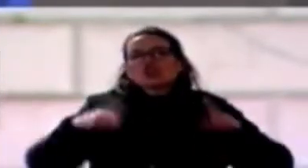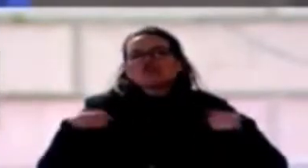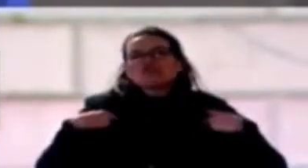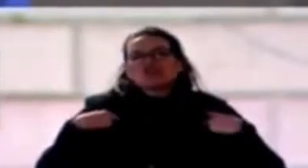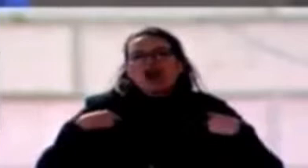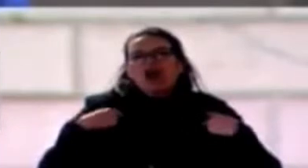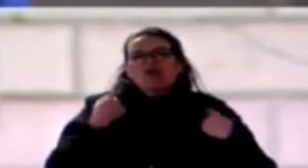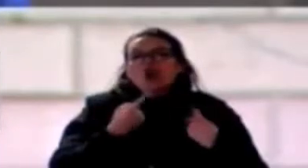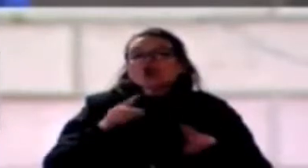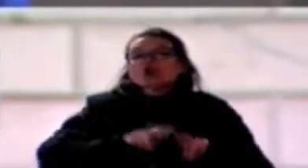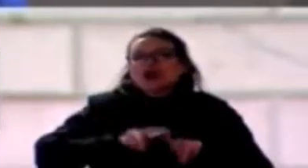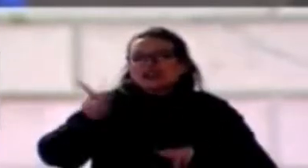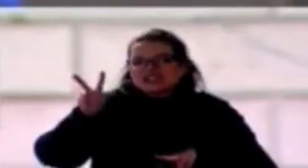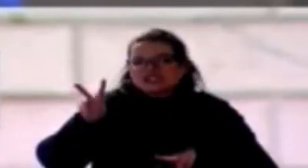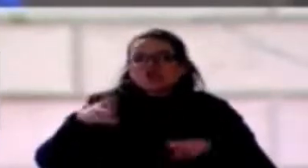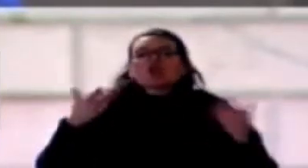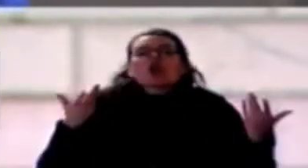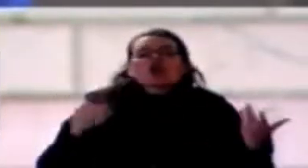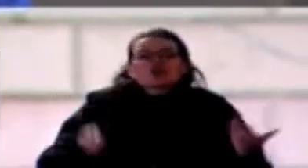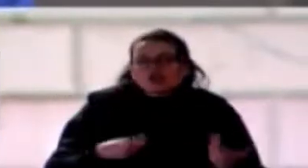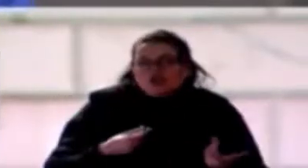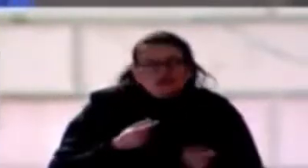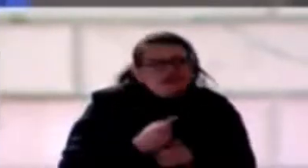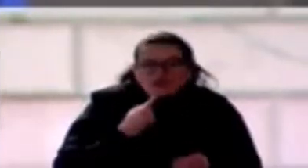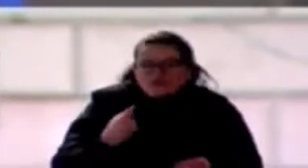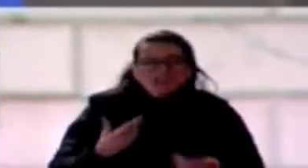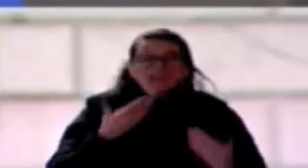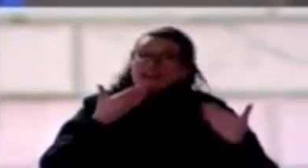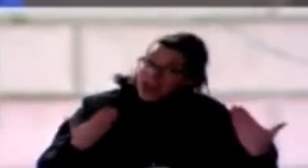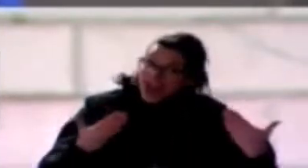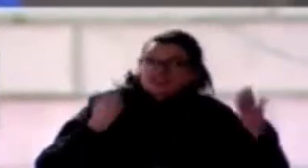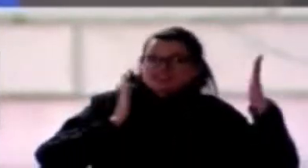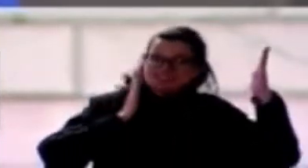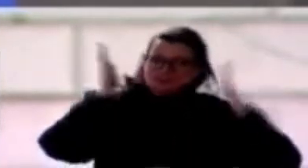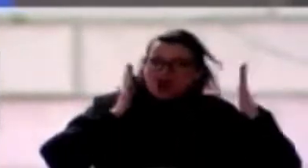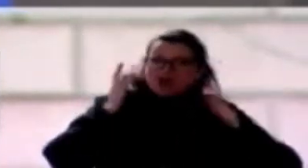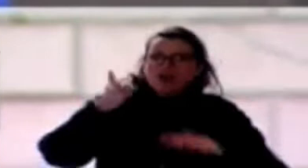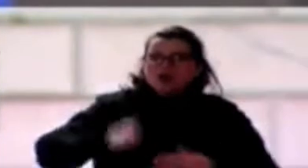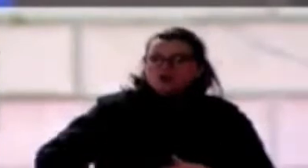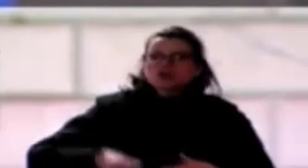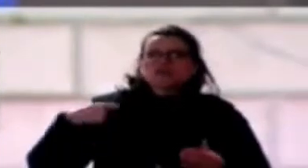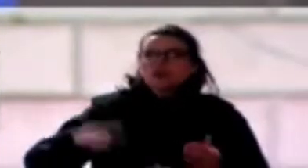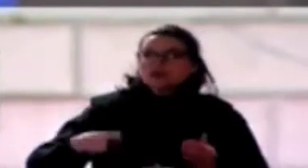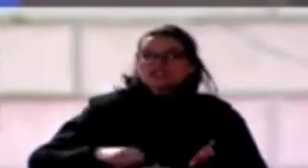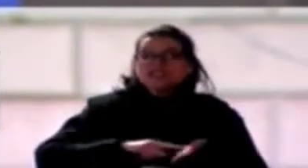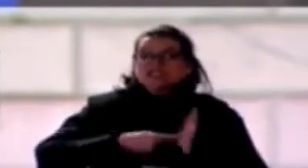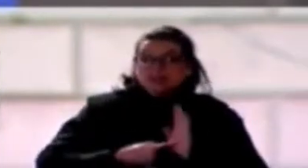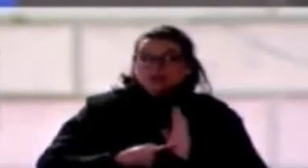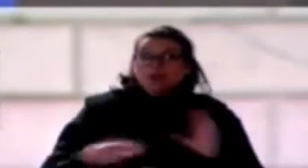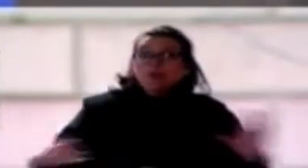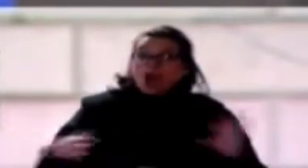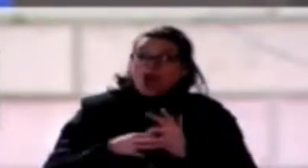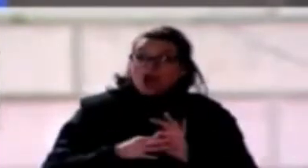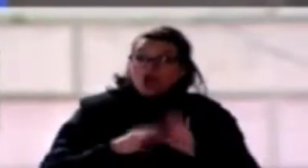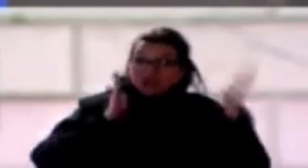cui dobbiamo ringraziare la mafia per non avere avuto un Presidente della Repubblica prescritto per reati di mafia. E